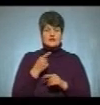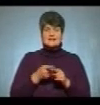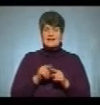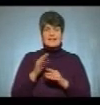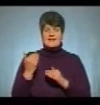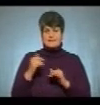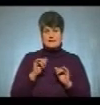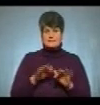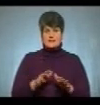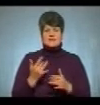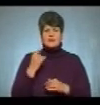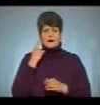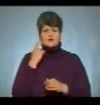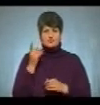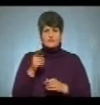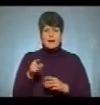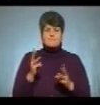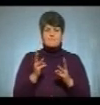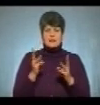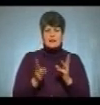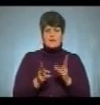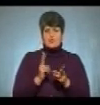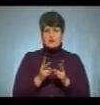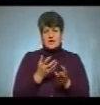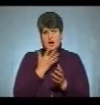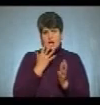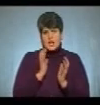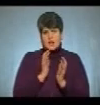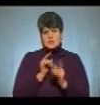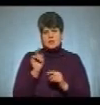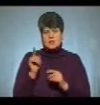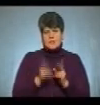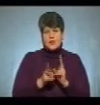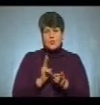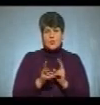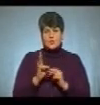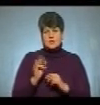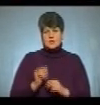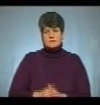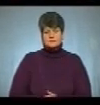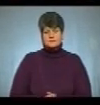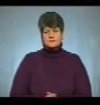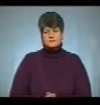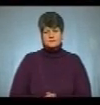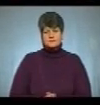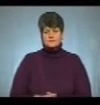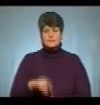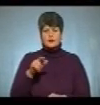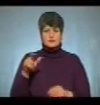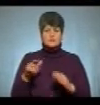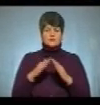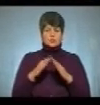справа. Наскільки я чув, вона там палила вогонь собі, грілася. На кухні розпалювала вогонь. Мешканців